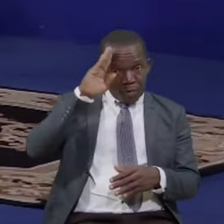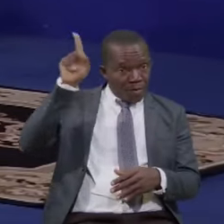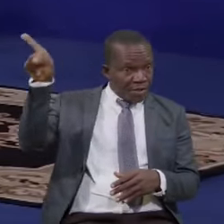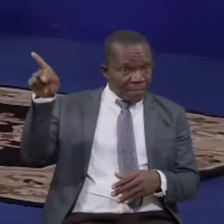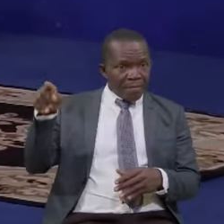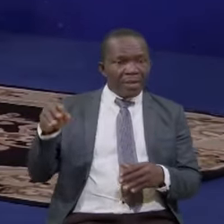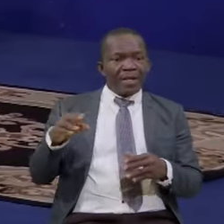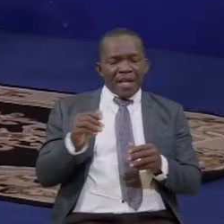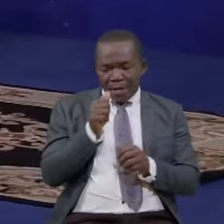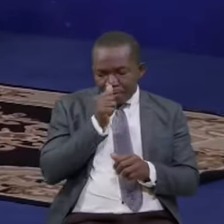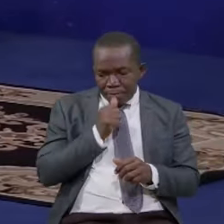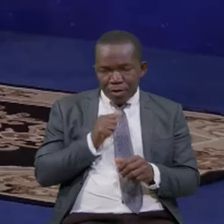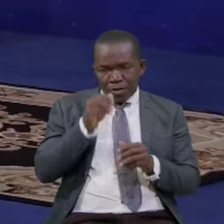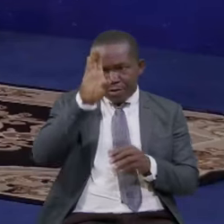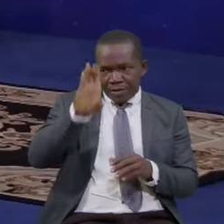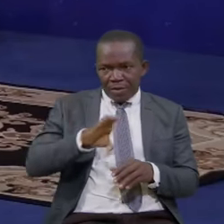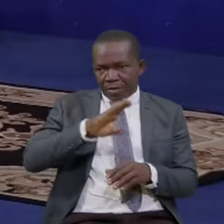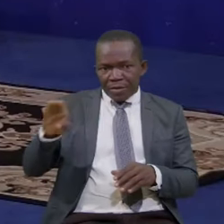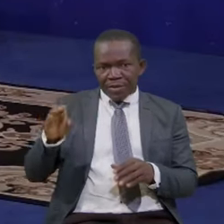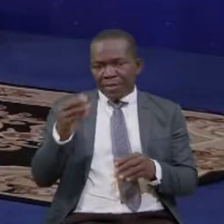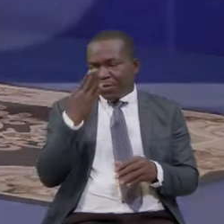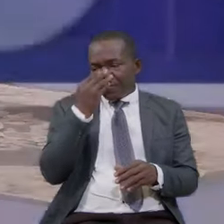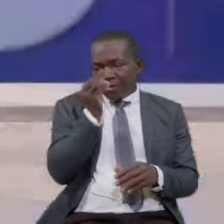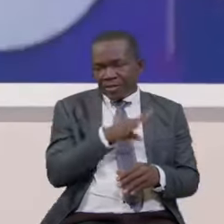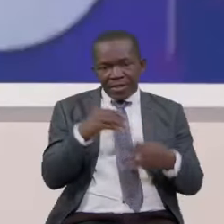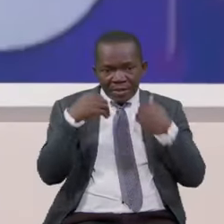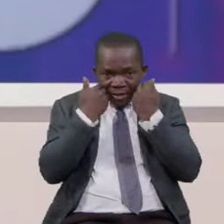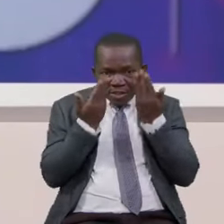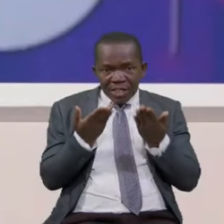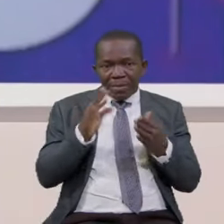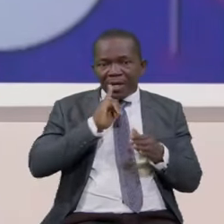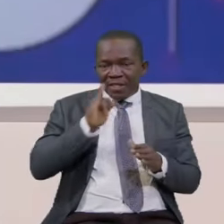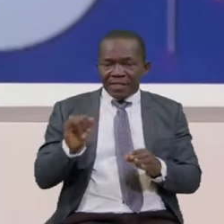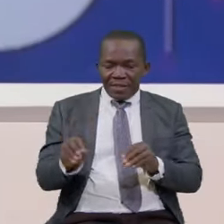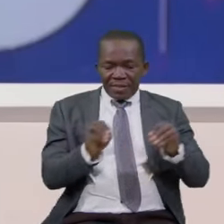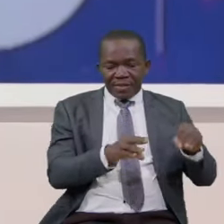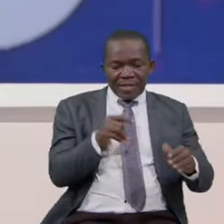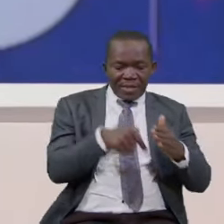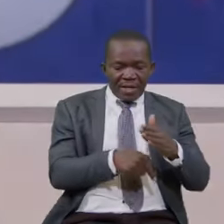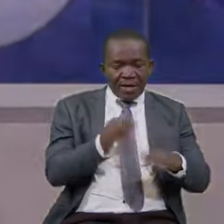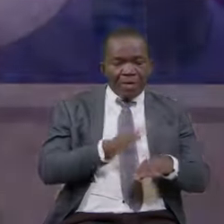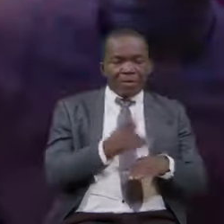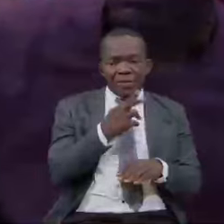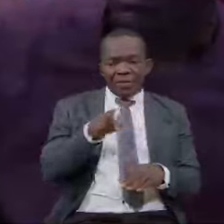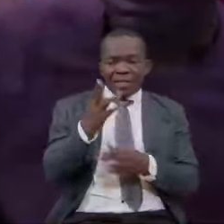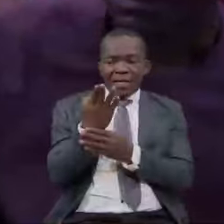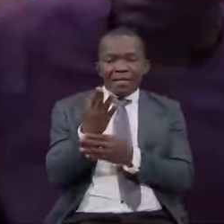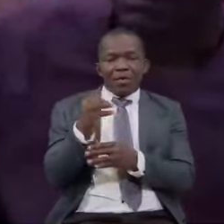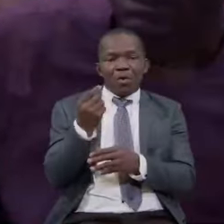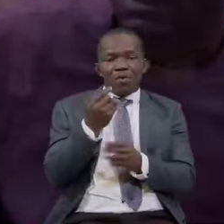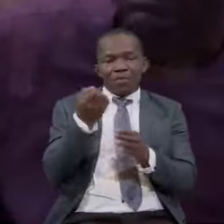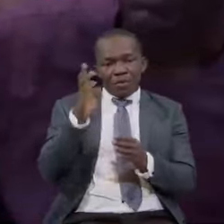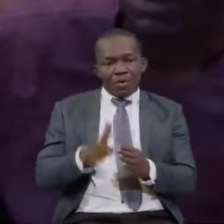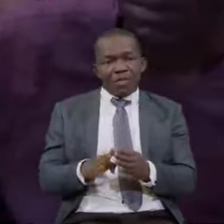méprisez l'ignom s assis à la à droit du trône de Dieu nous sommes dans le dans une course toi tu es dansagé dans une course